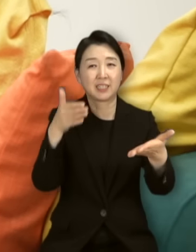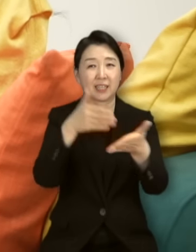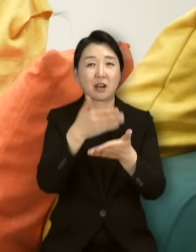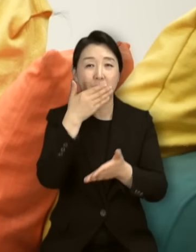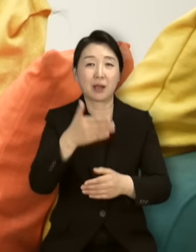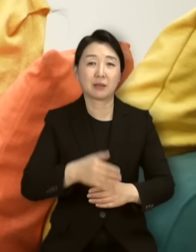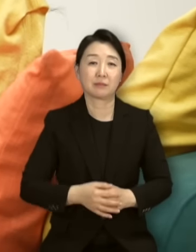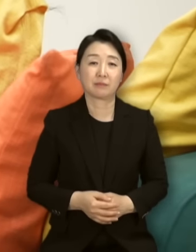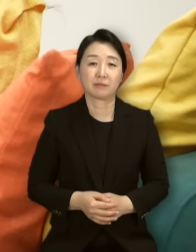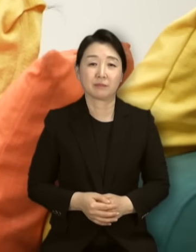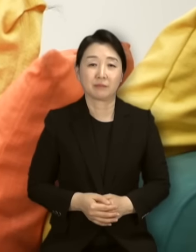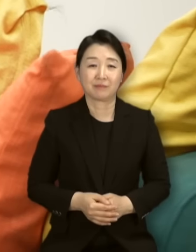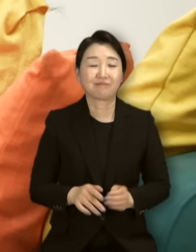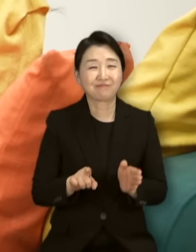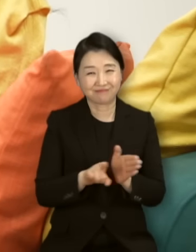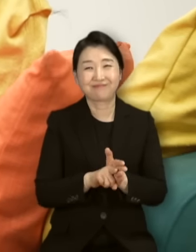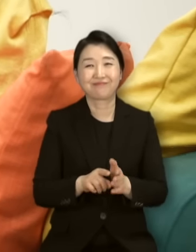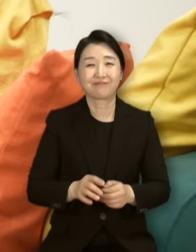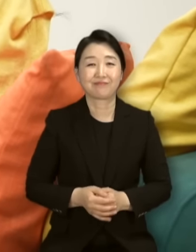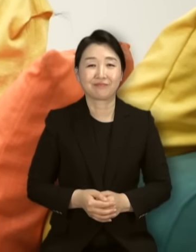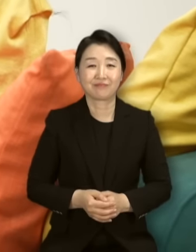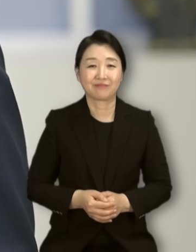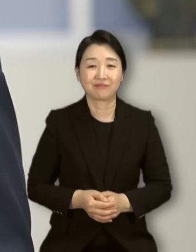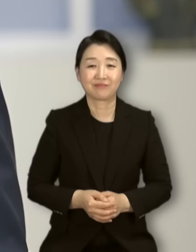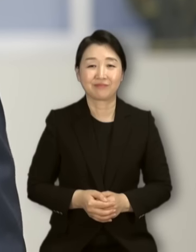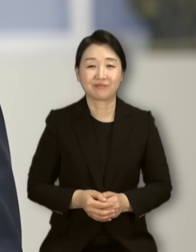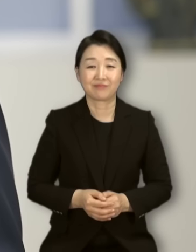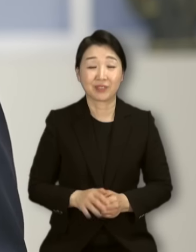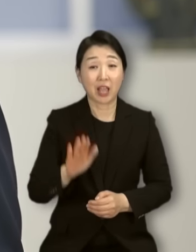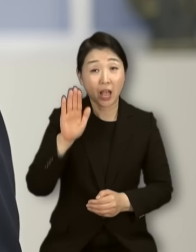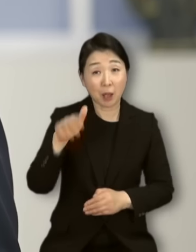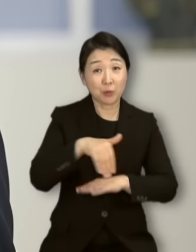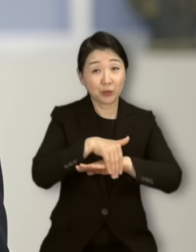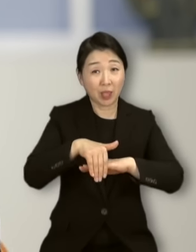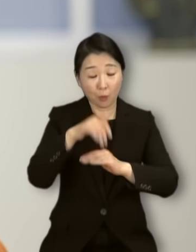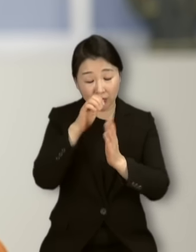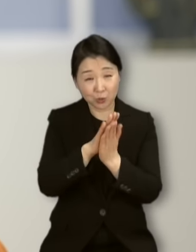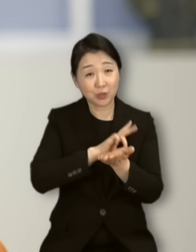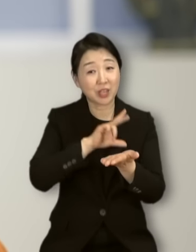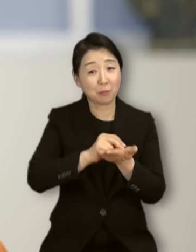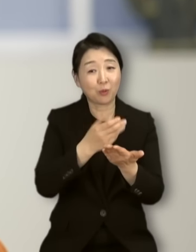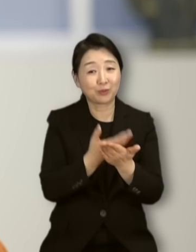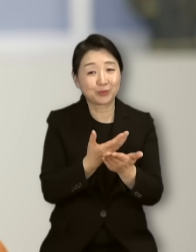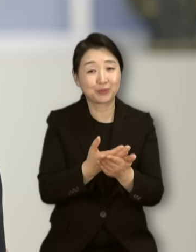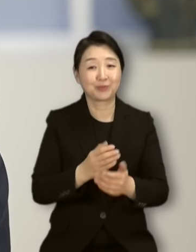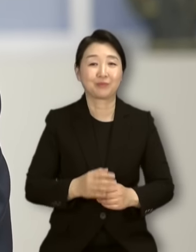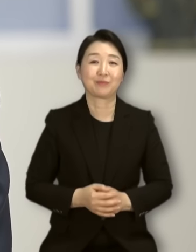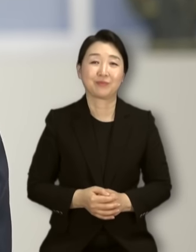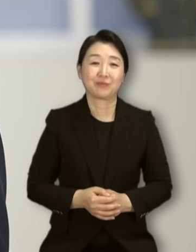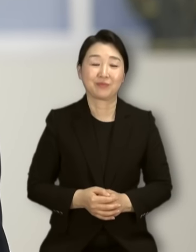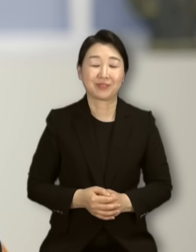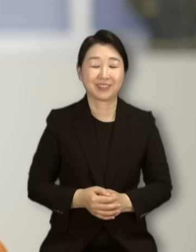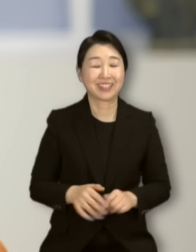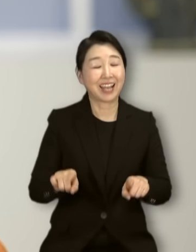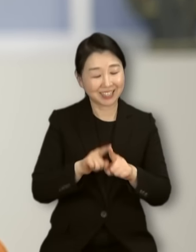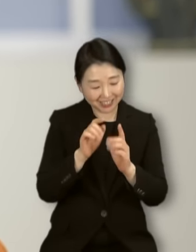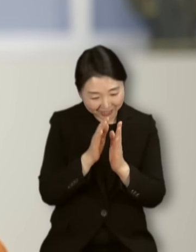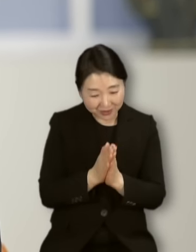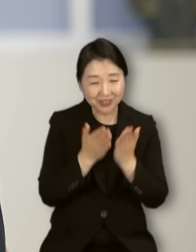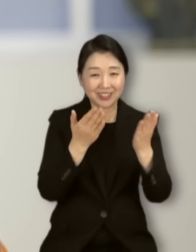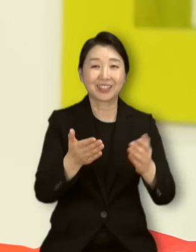따를 수 있을 거라고 생각이 듭니다네 믿습니다 어 앞으로 계획과 기도제목 있으면 알려주세요 저희